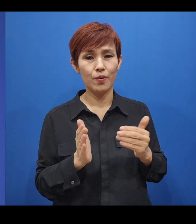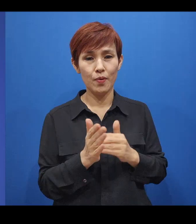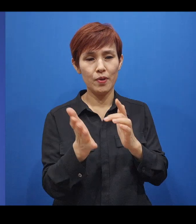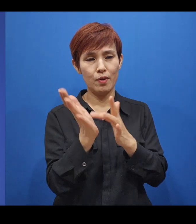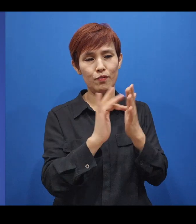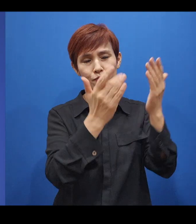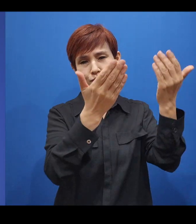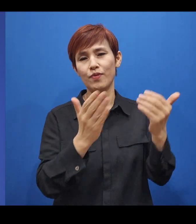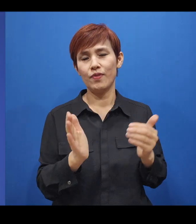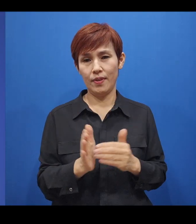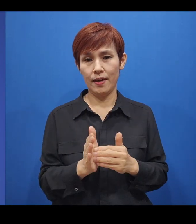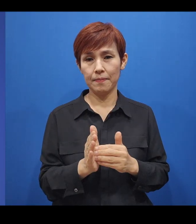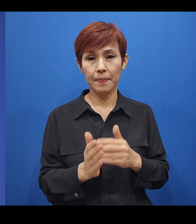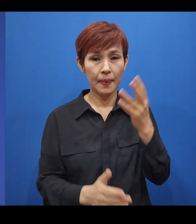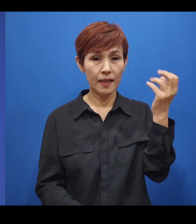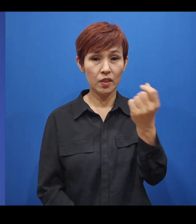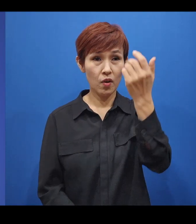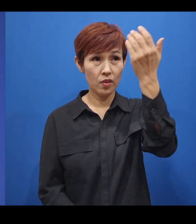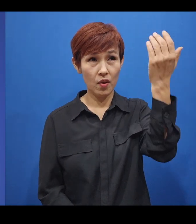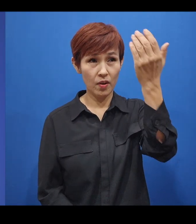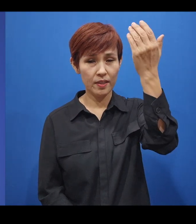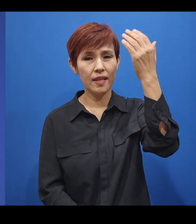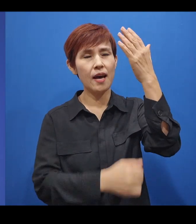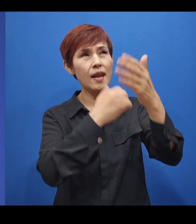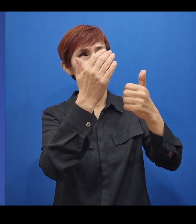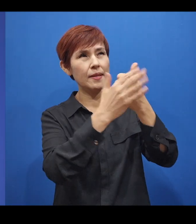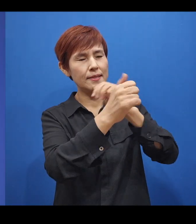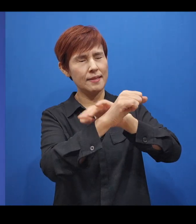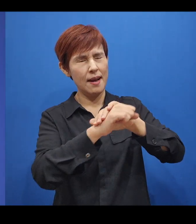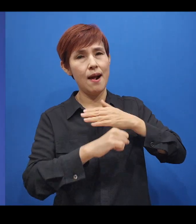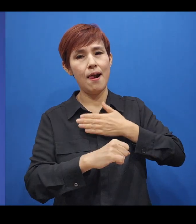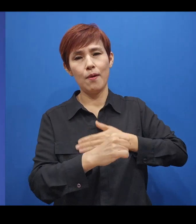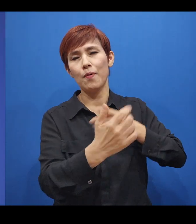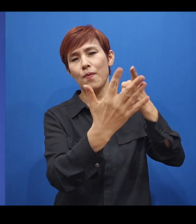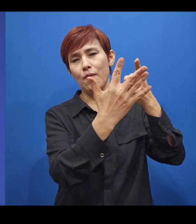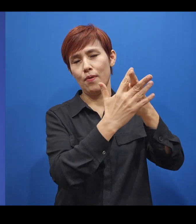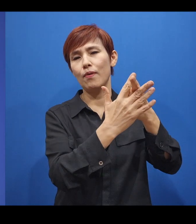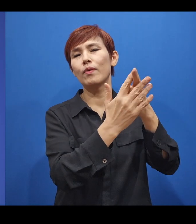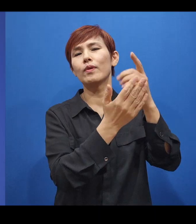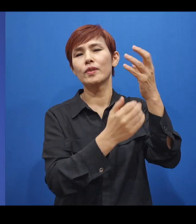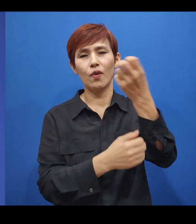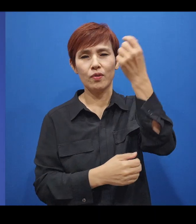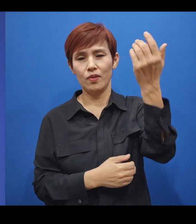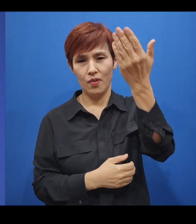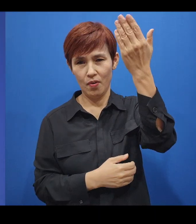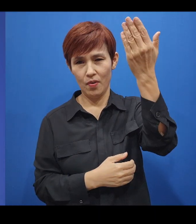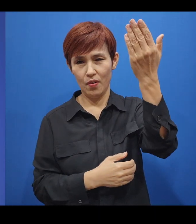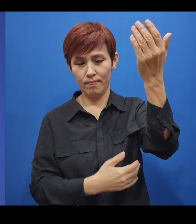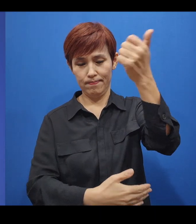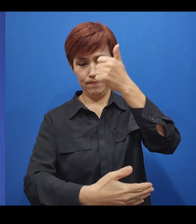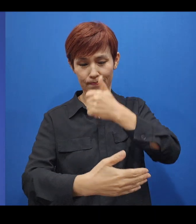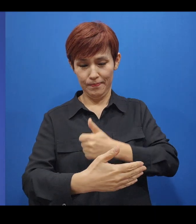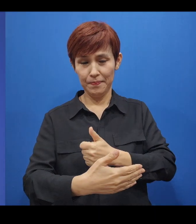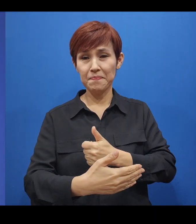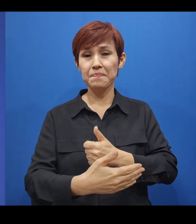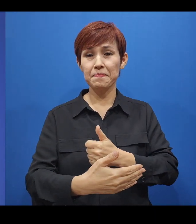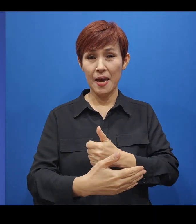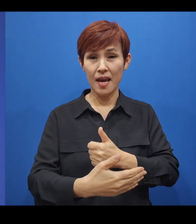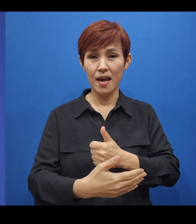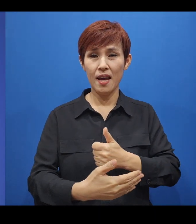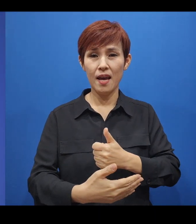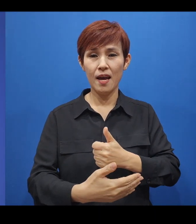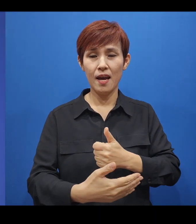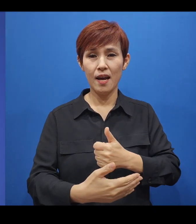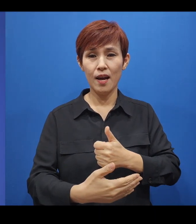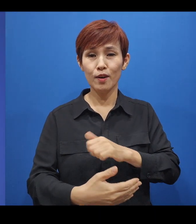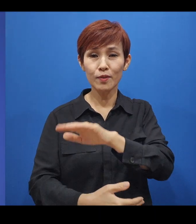성령은 하나님의 깊은 것까지도 통달하시는 분. 그분을 우리 속에 넣어주시면 우리가 알게